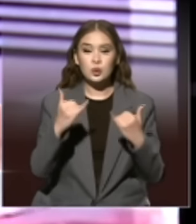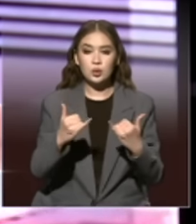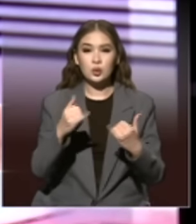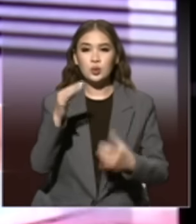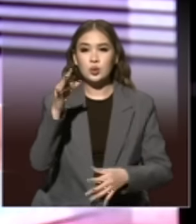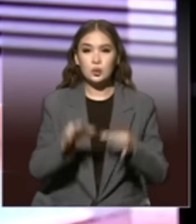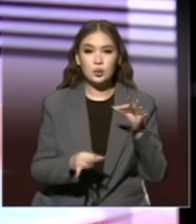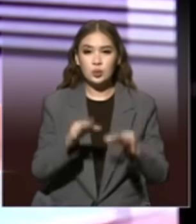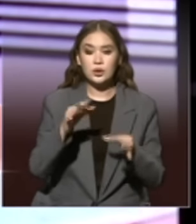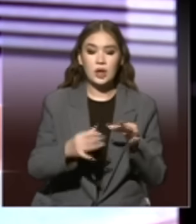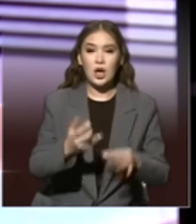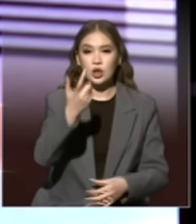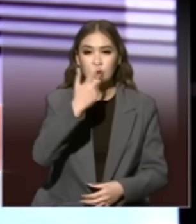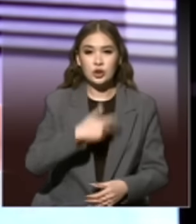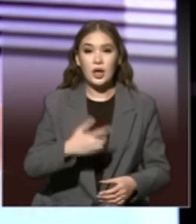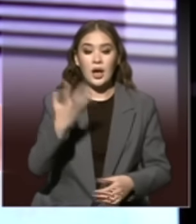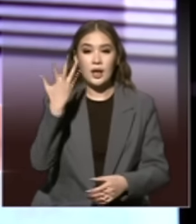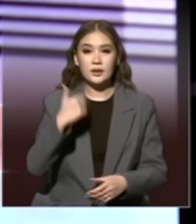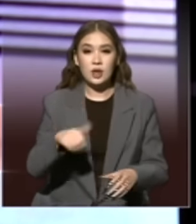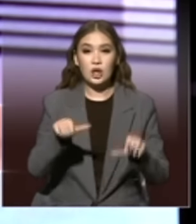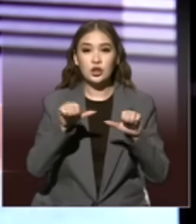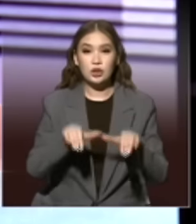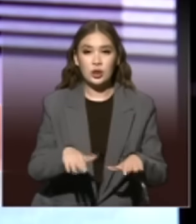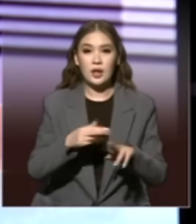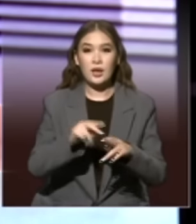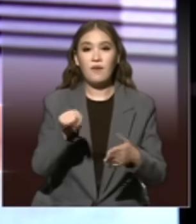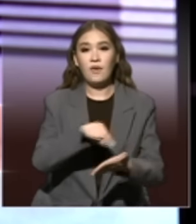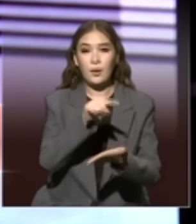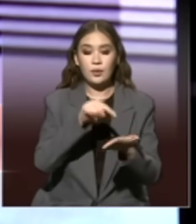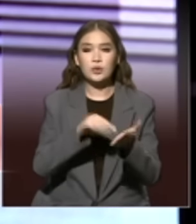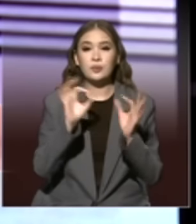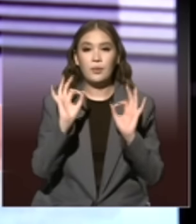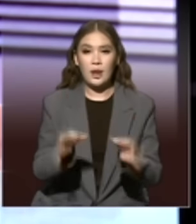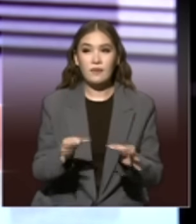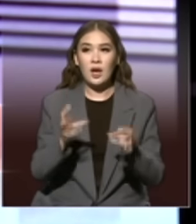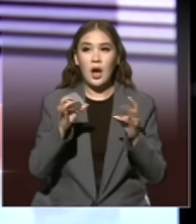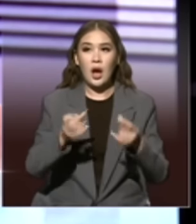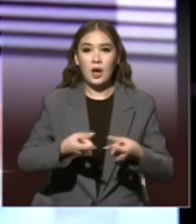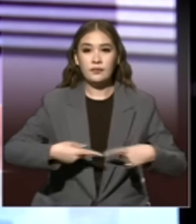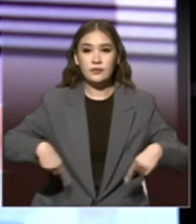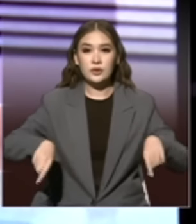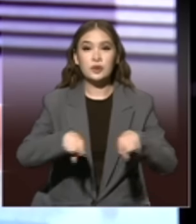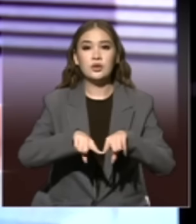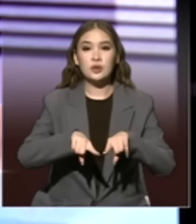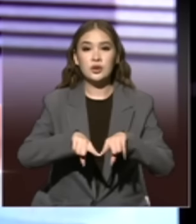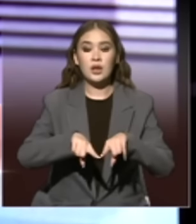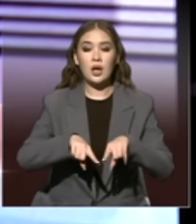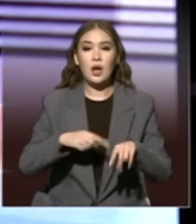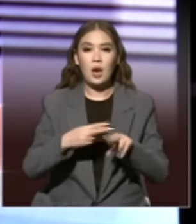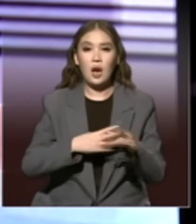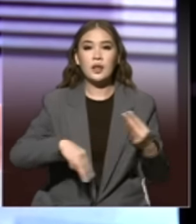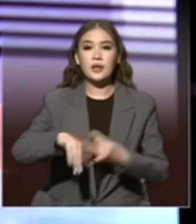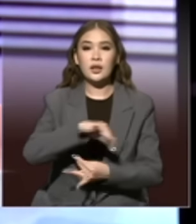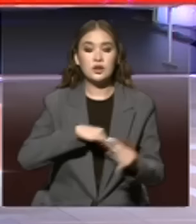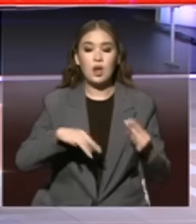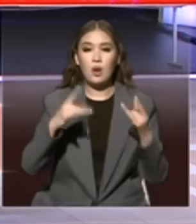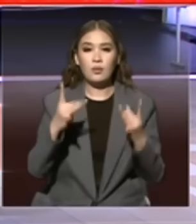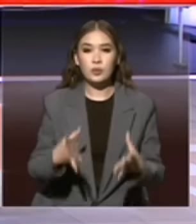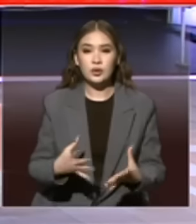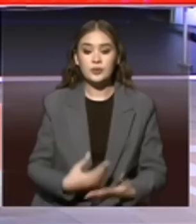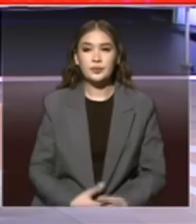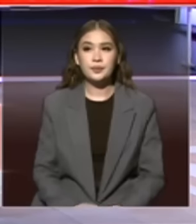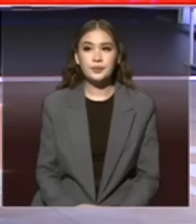жеке дара шешкенде осы сұрақ дұрыс болатын еді. А бұл жерде алқа шешіп отыр. Алқа